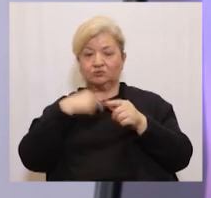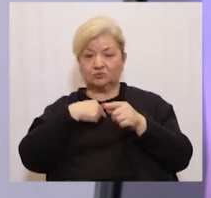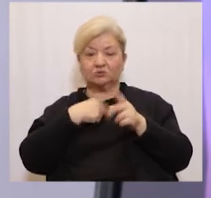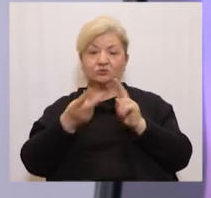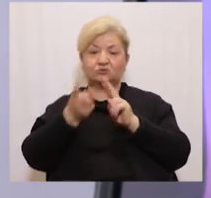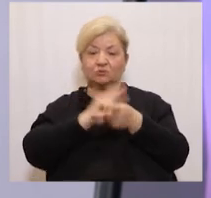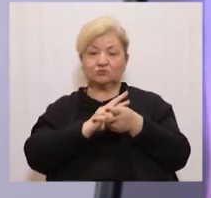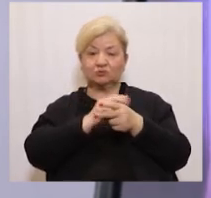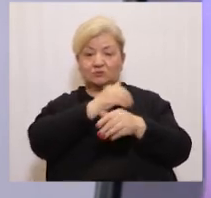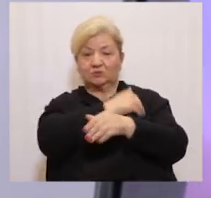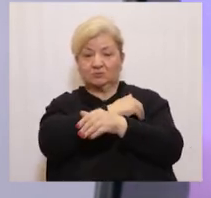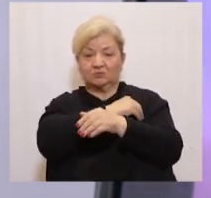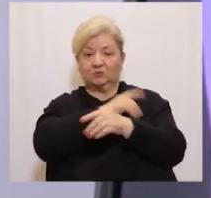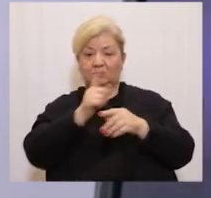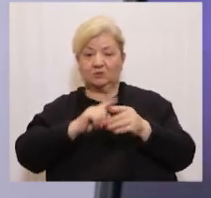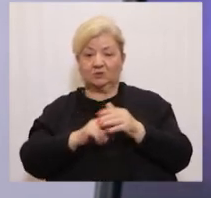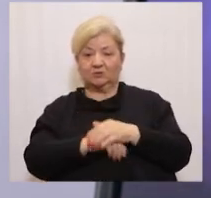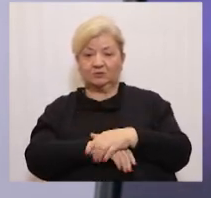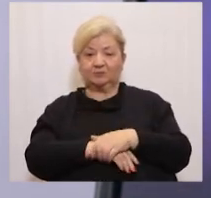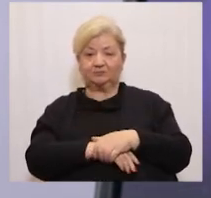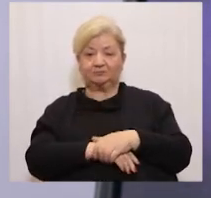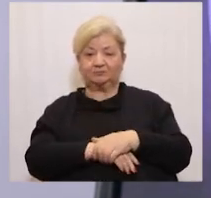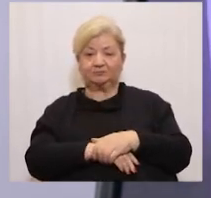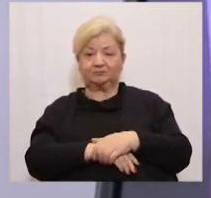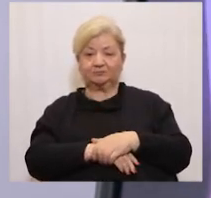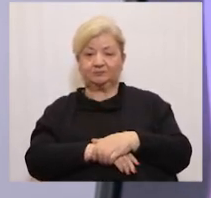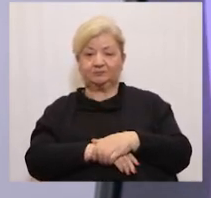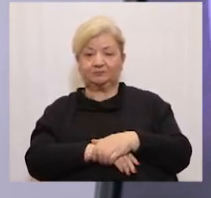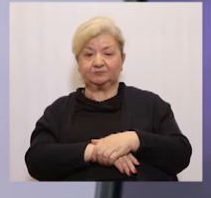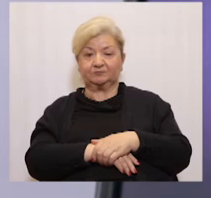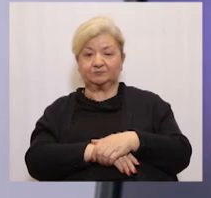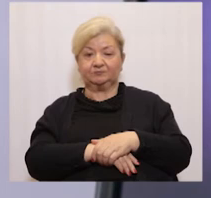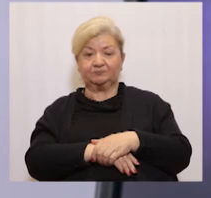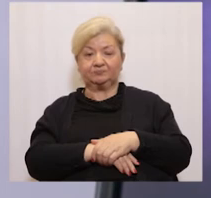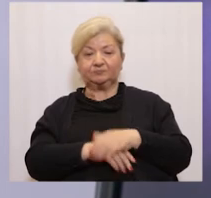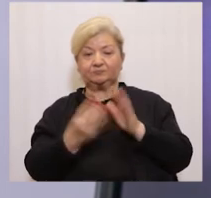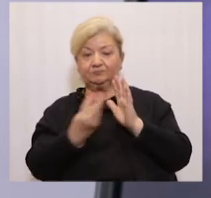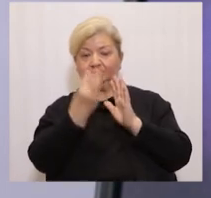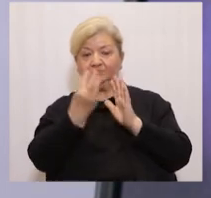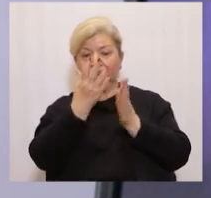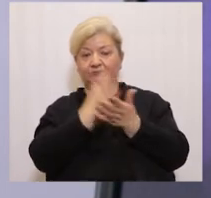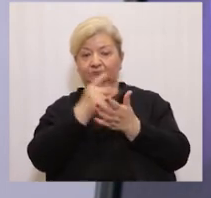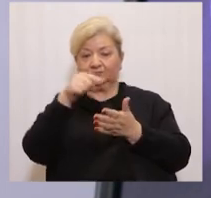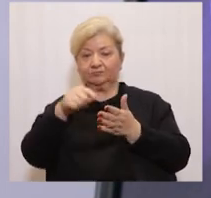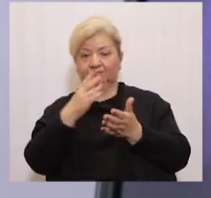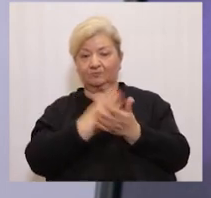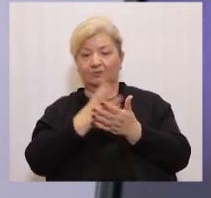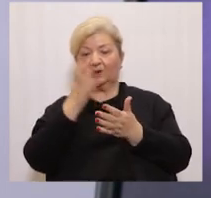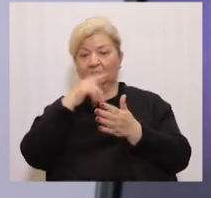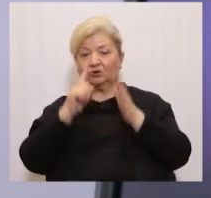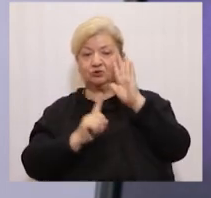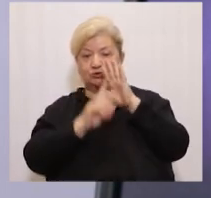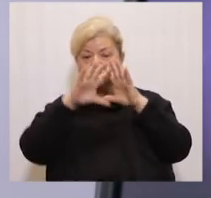შევცვალეთ ტემპერატურა, ხო? ტემპერატურა, რადგან აქ პატარა, ასე ვთქვათ, ალია დამაგრებული